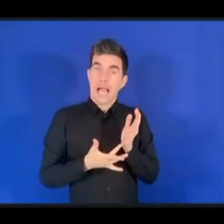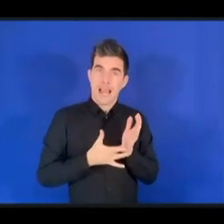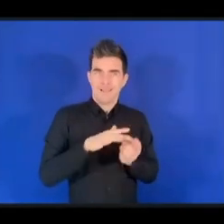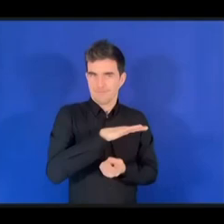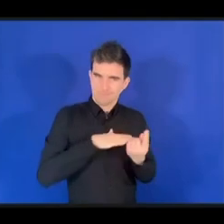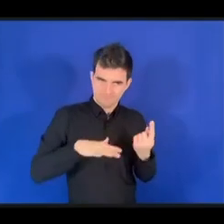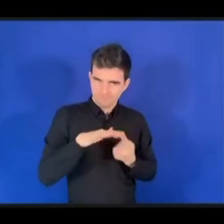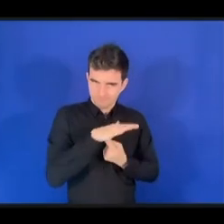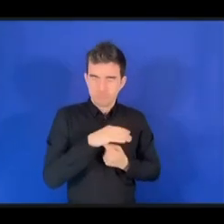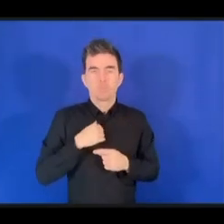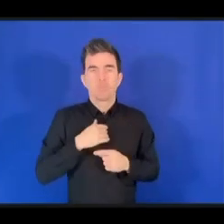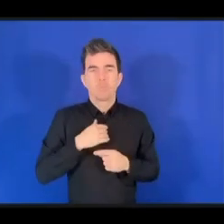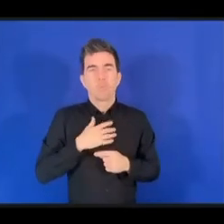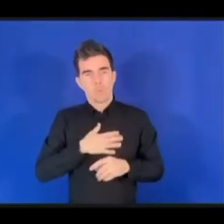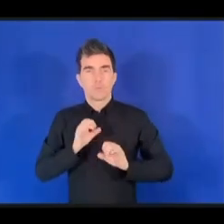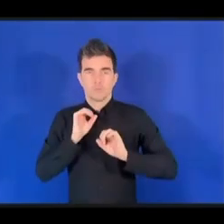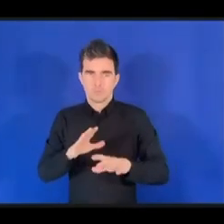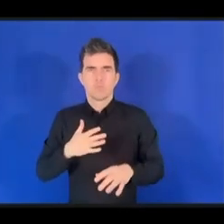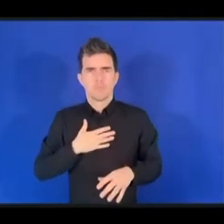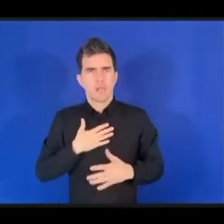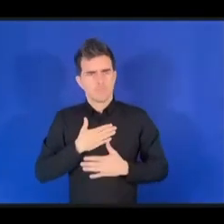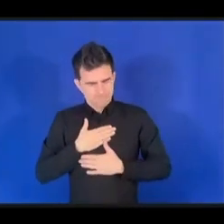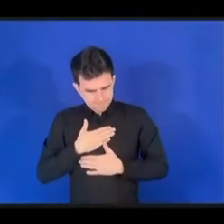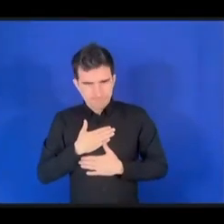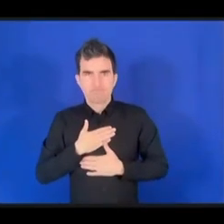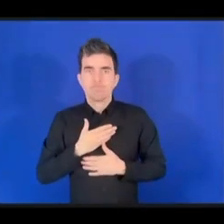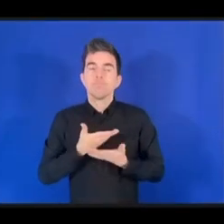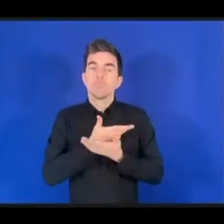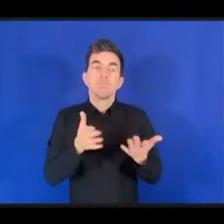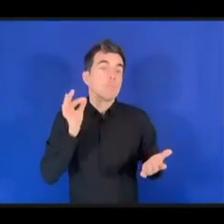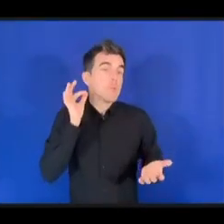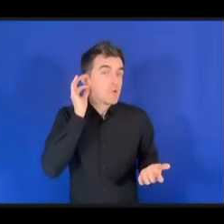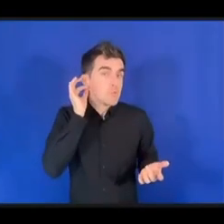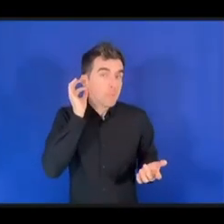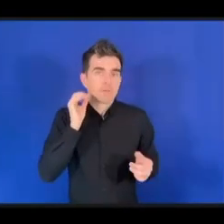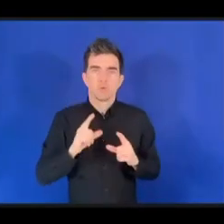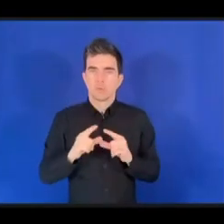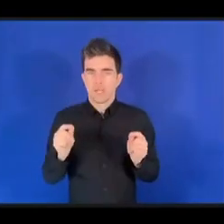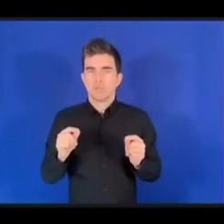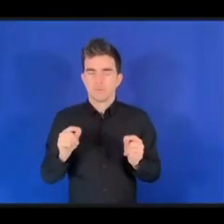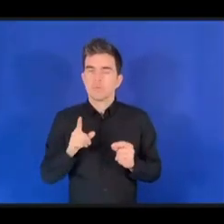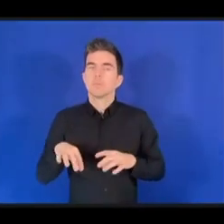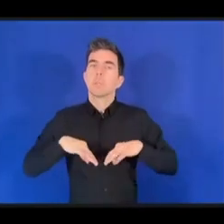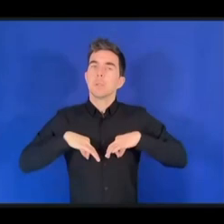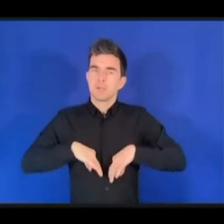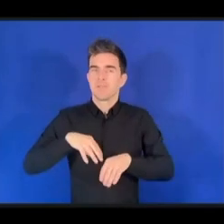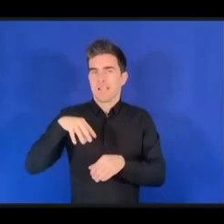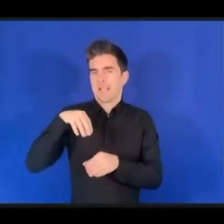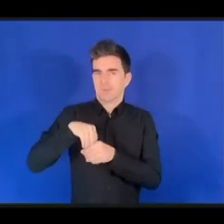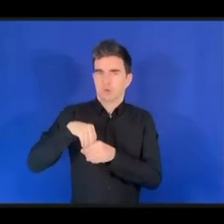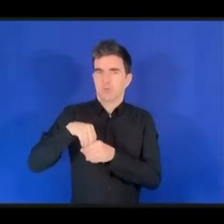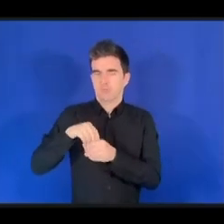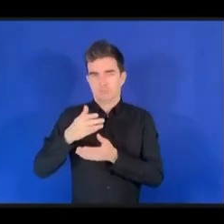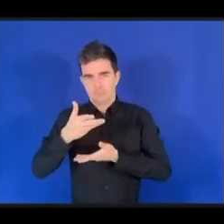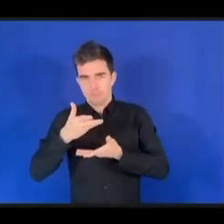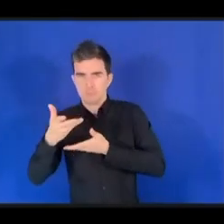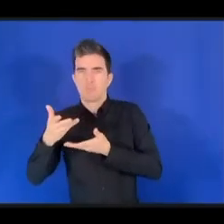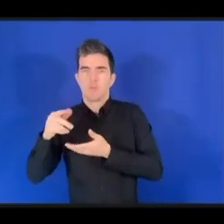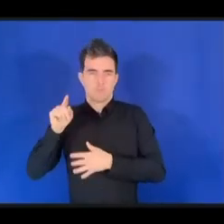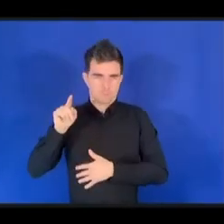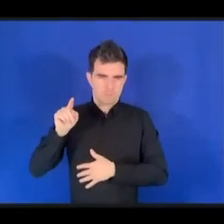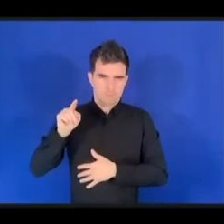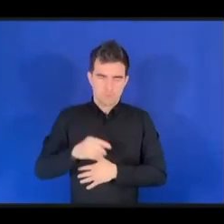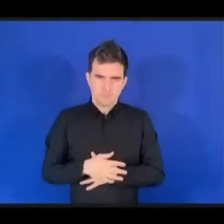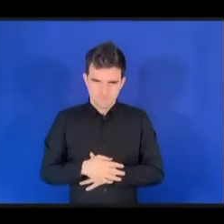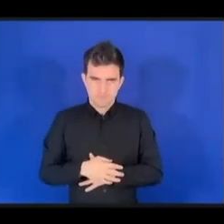感謝を申し上げます総務省の皆様にも感謝を申し上げます渡辺さん吉田